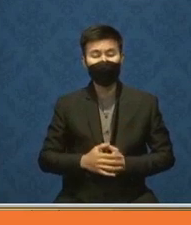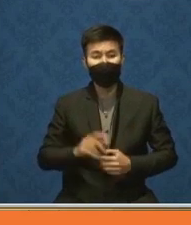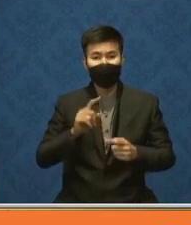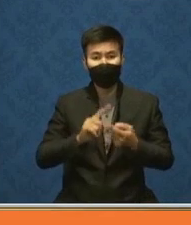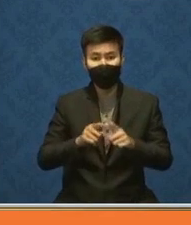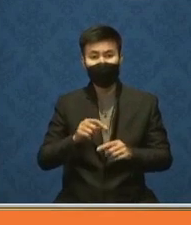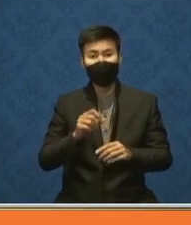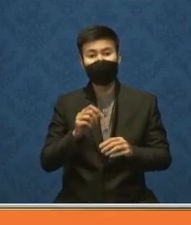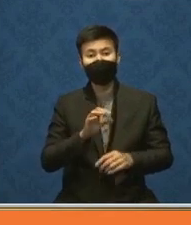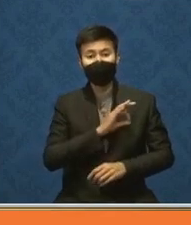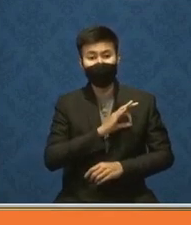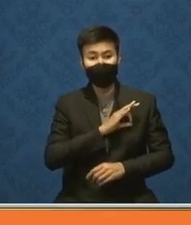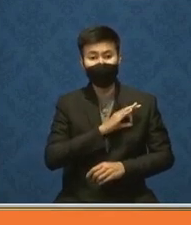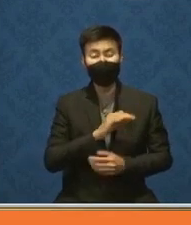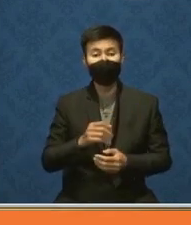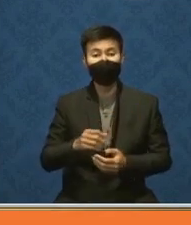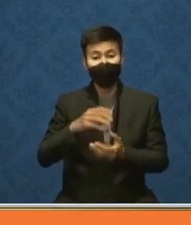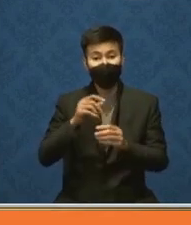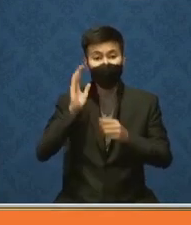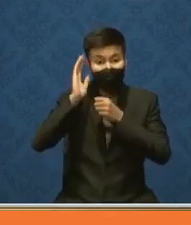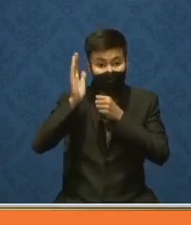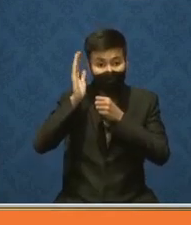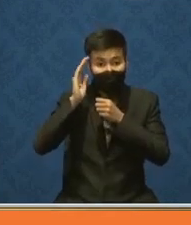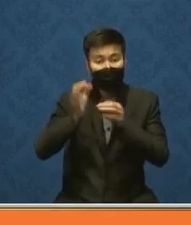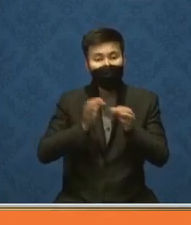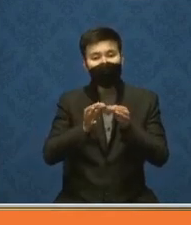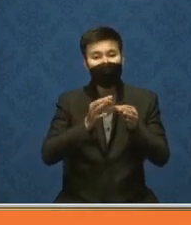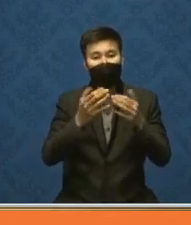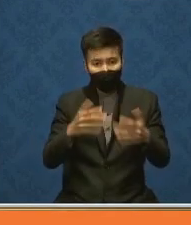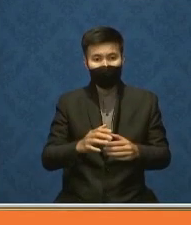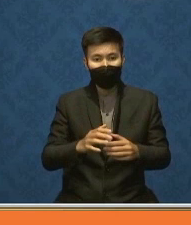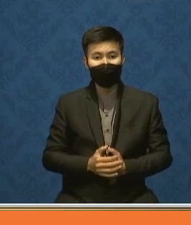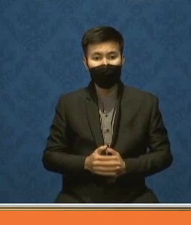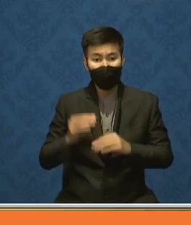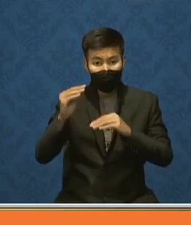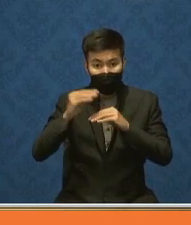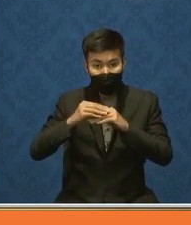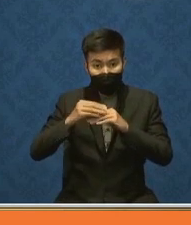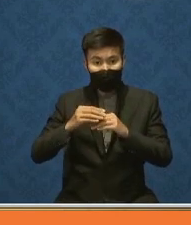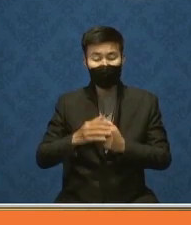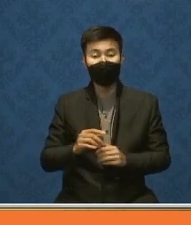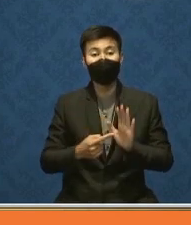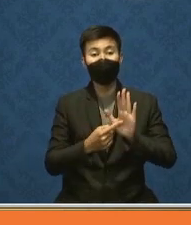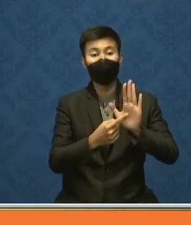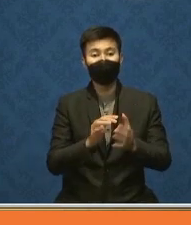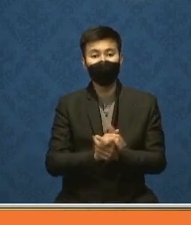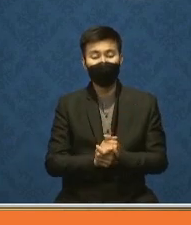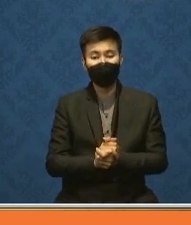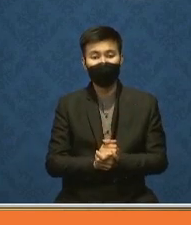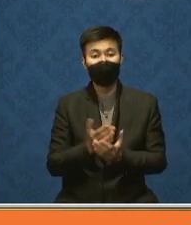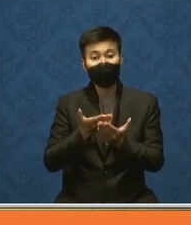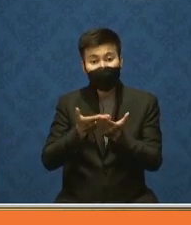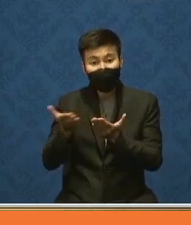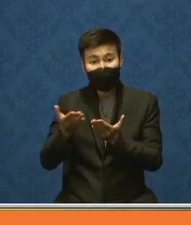และก็เพื่อนสมาชิกสส.ศิริกัญญาได้เคยเสนอไว้แล้วในหลายครั้งในหลายโอกาสในการเพิ่มแต้มสร้างแต้มต่อคือเช่นซื้อ